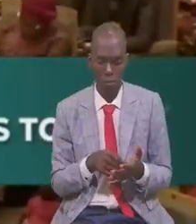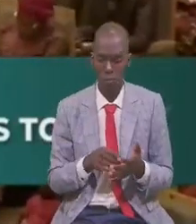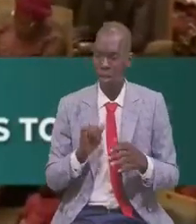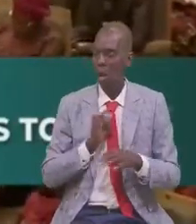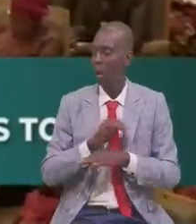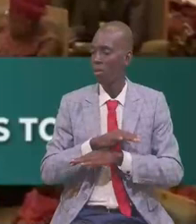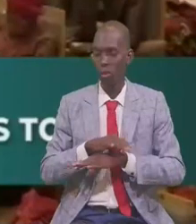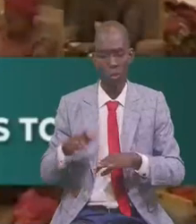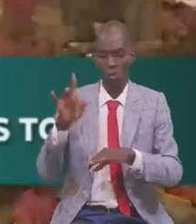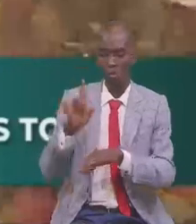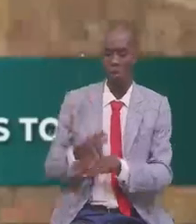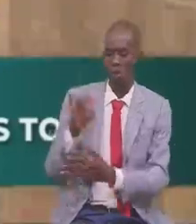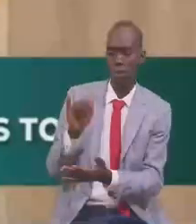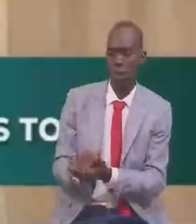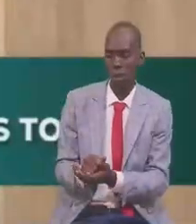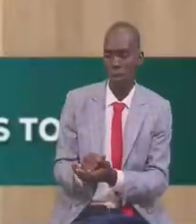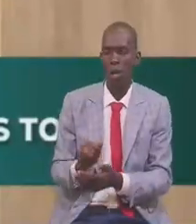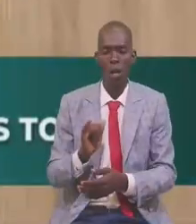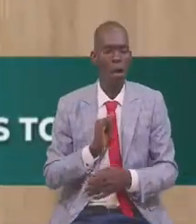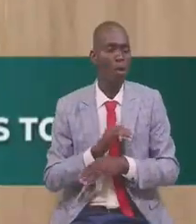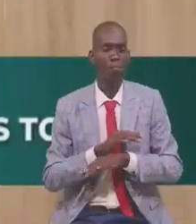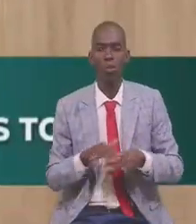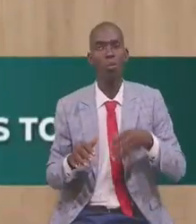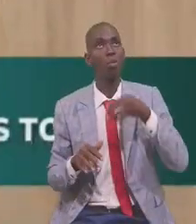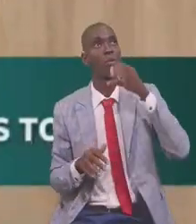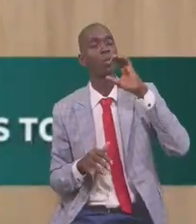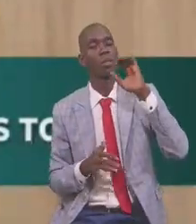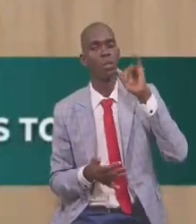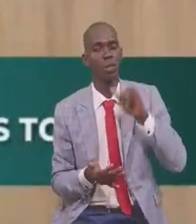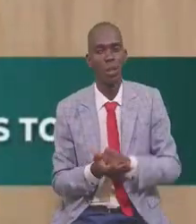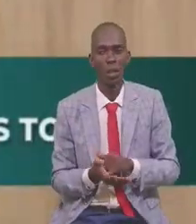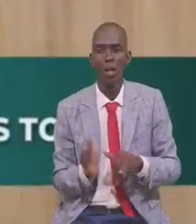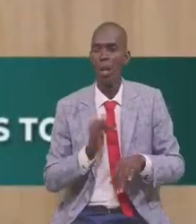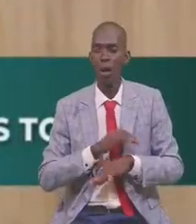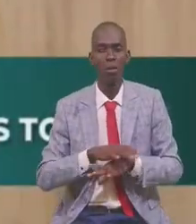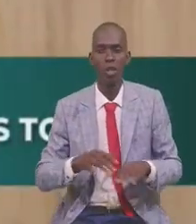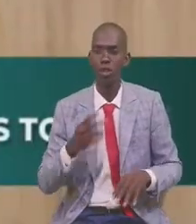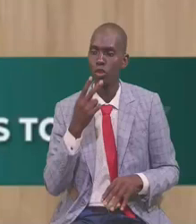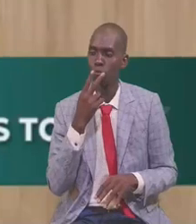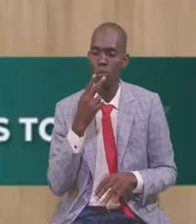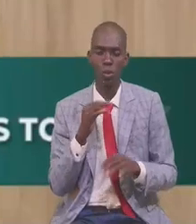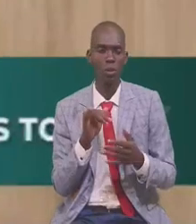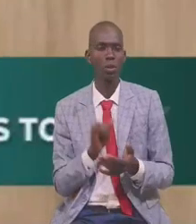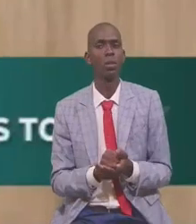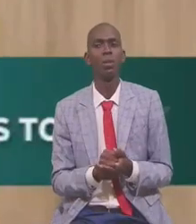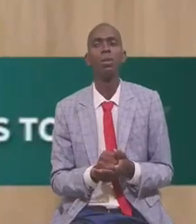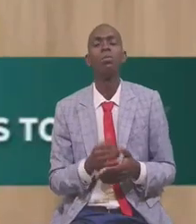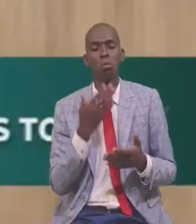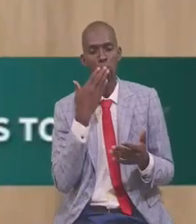ça, je ne bois pas ceci, je ne fume pas ceci. C'est bon pour toi.